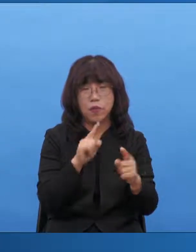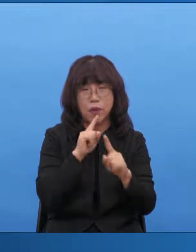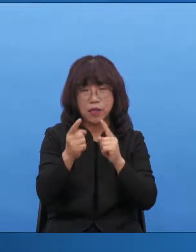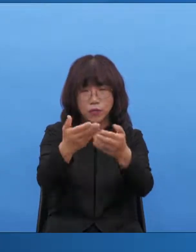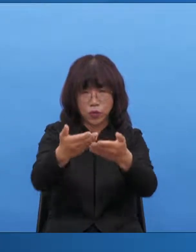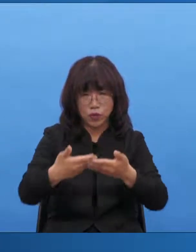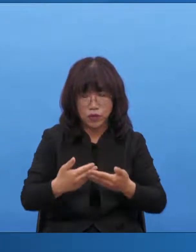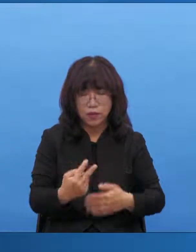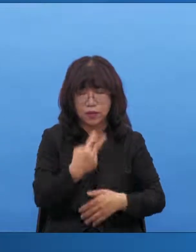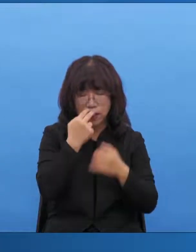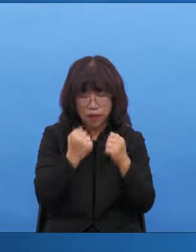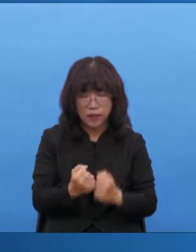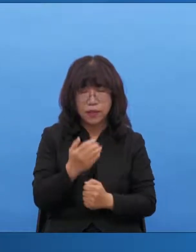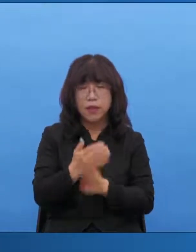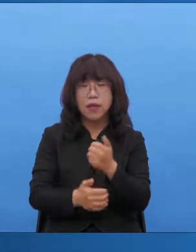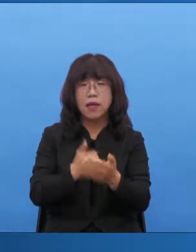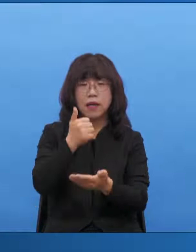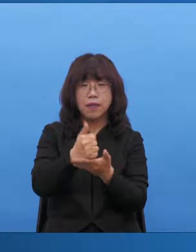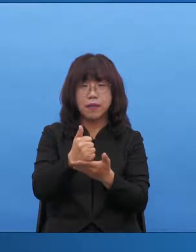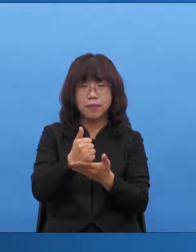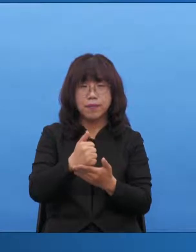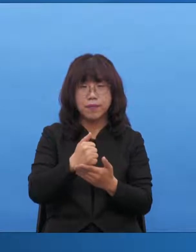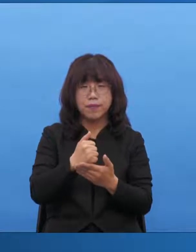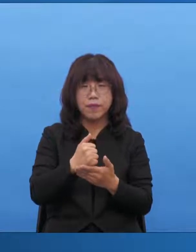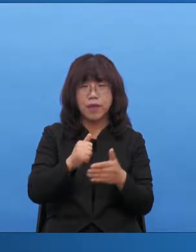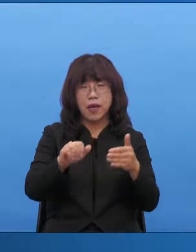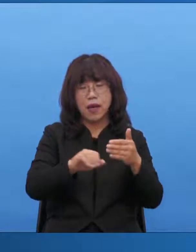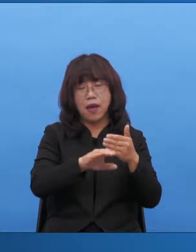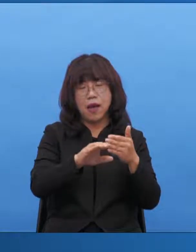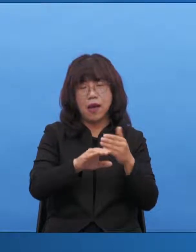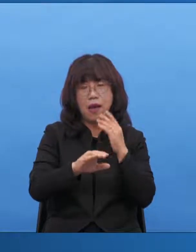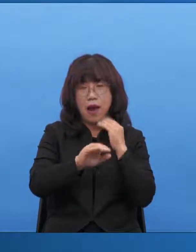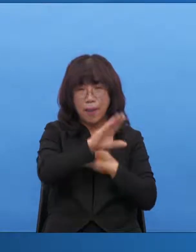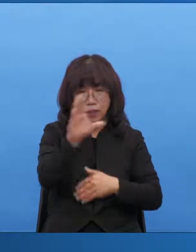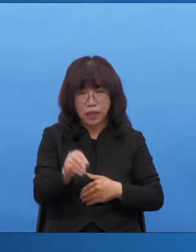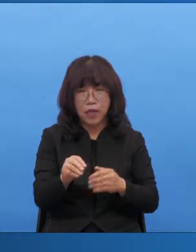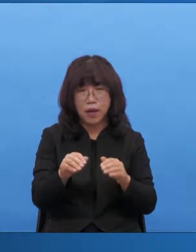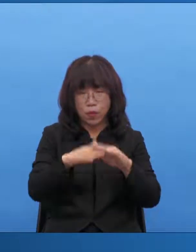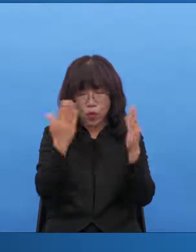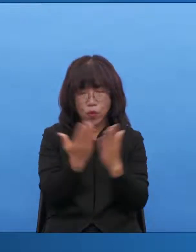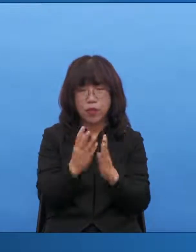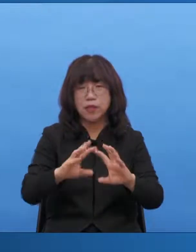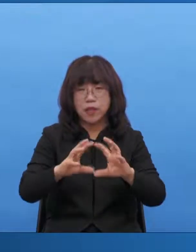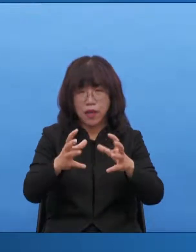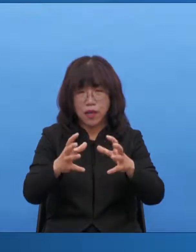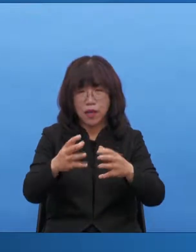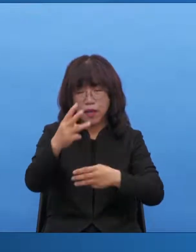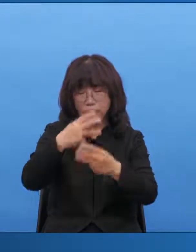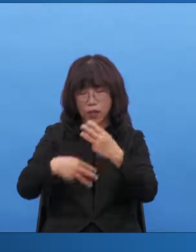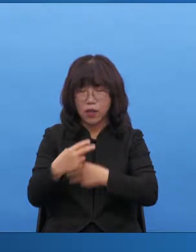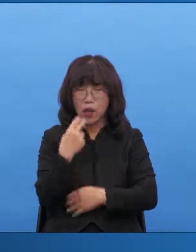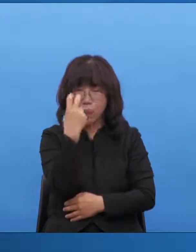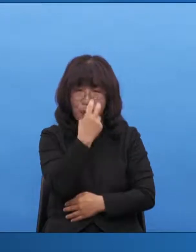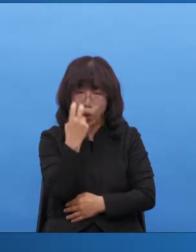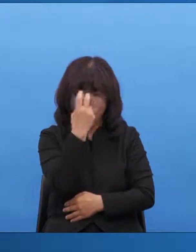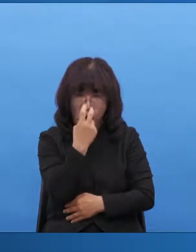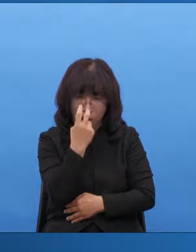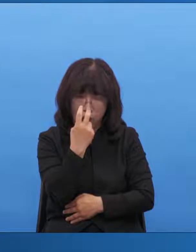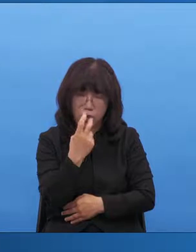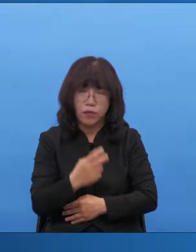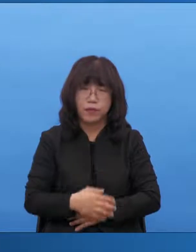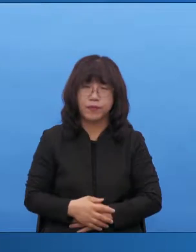Dieu vivant, c'est la possibilité qui est l'avenir de l'humanité, que tu conduises tous les leaders